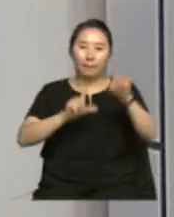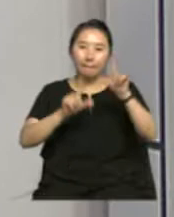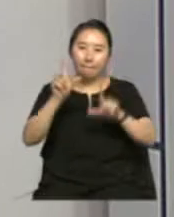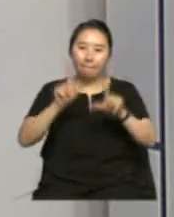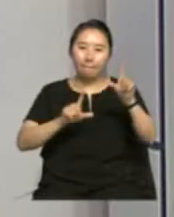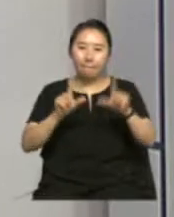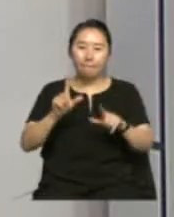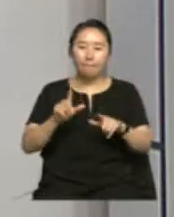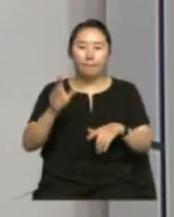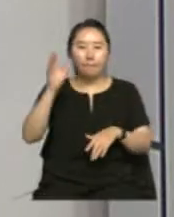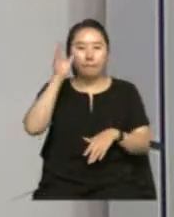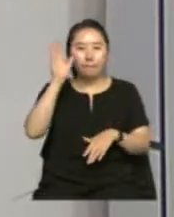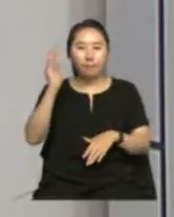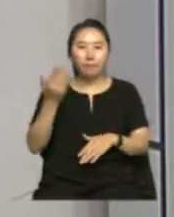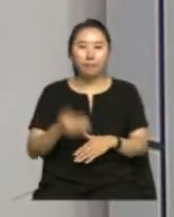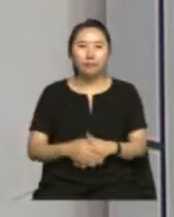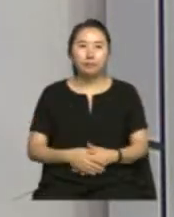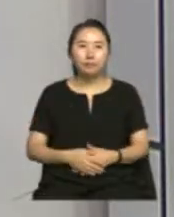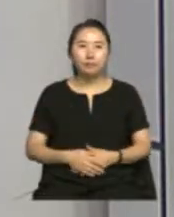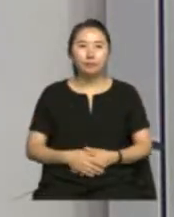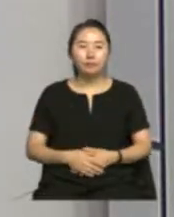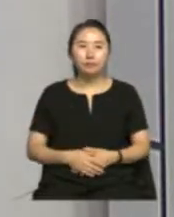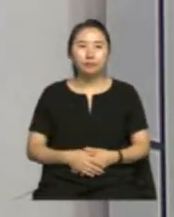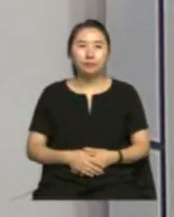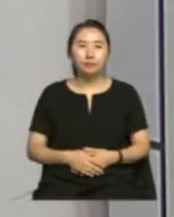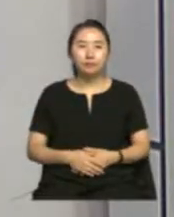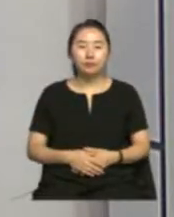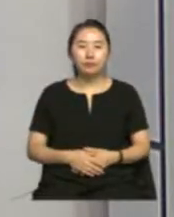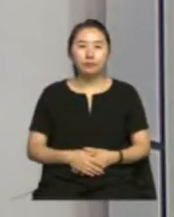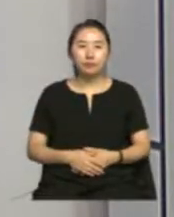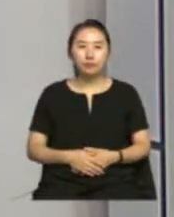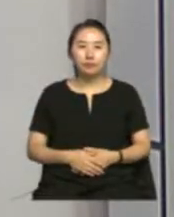과연 어떤 모습으로 개통될지 벌써부터 기대됩니다. 지금까지 클릭 키워드였습니다.